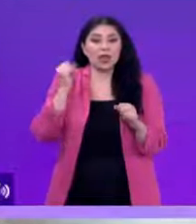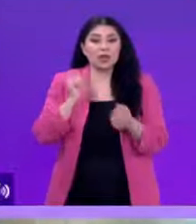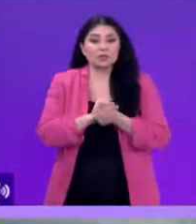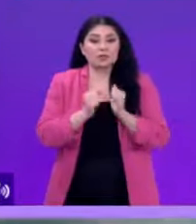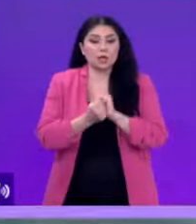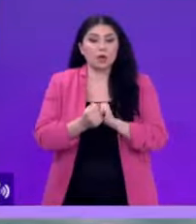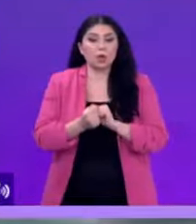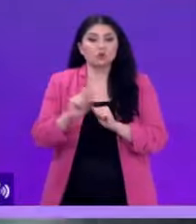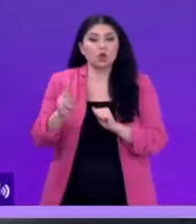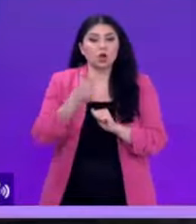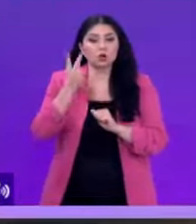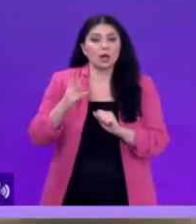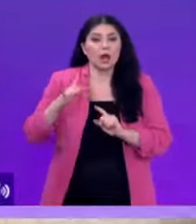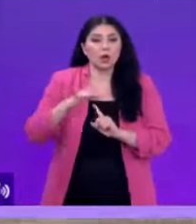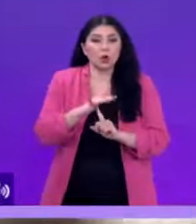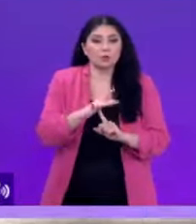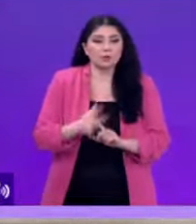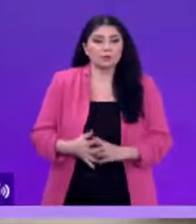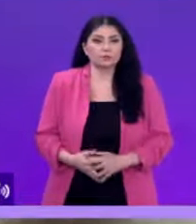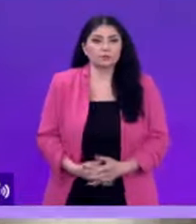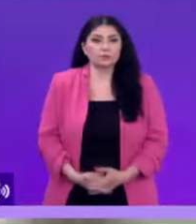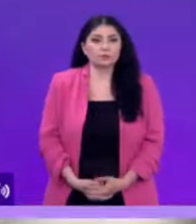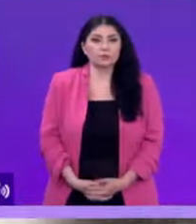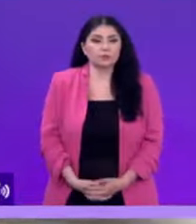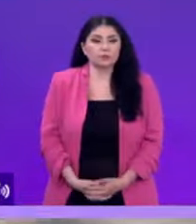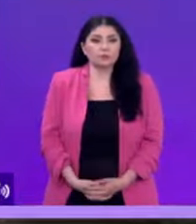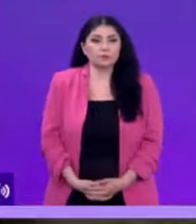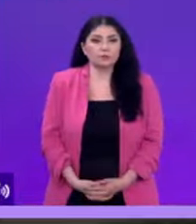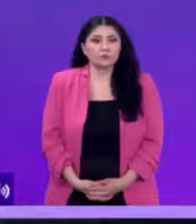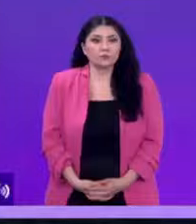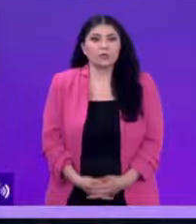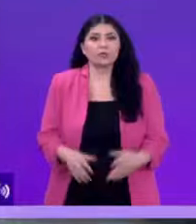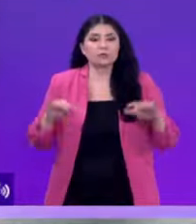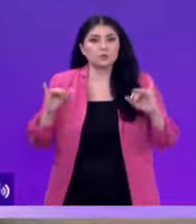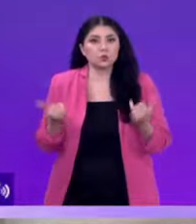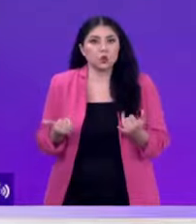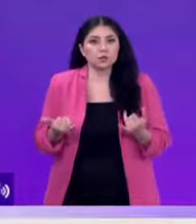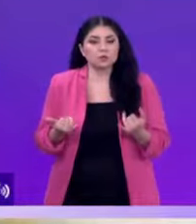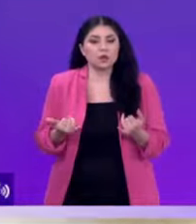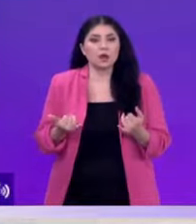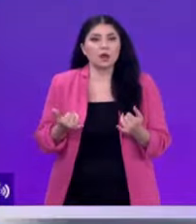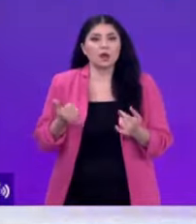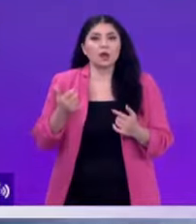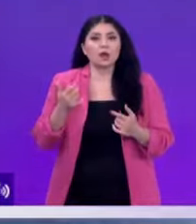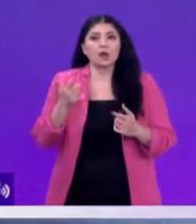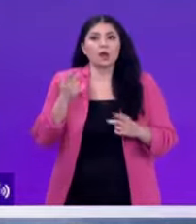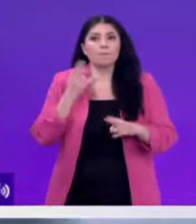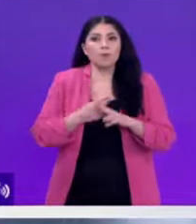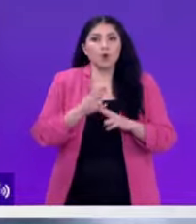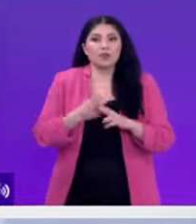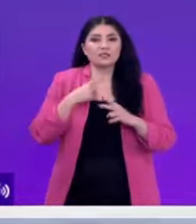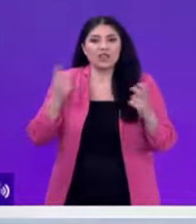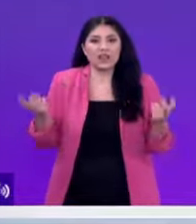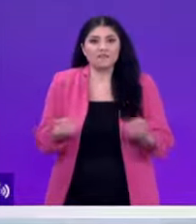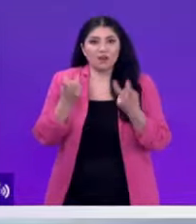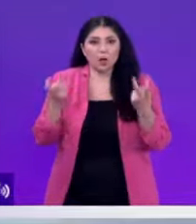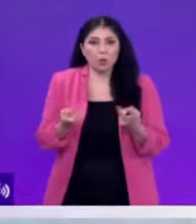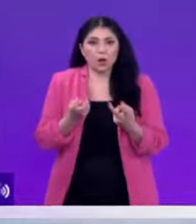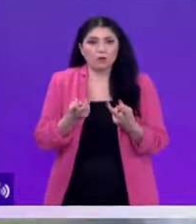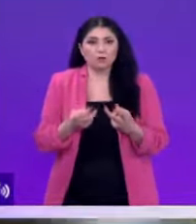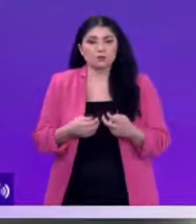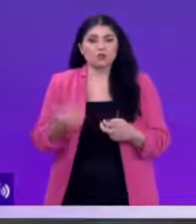Hawk care se pregătește să decoleze din capitală. Starea pacienților este evaluată și spunea și Raed Arafat puțin mai devreme,